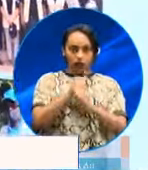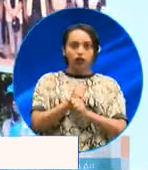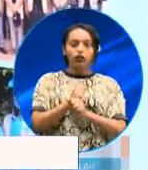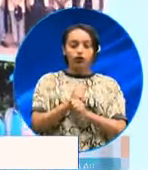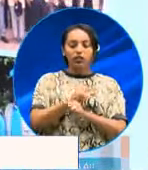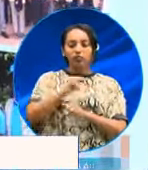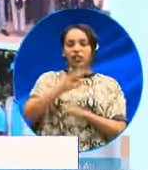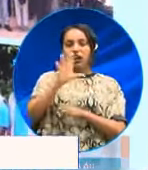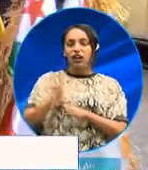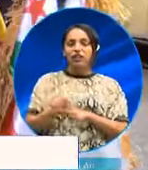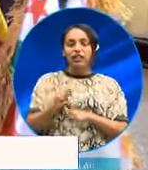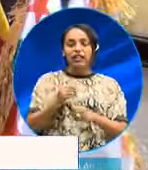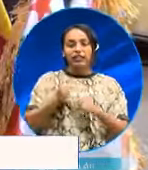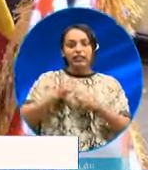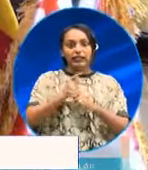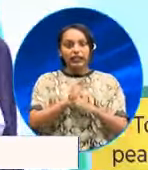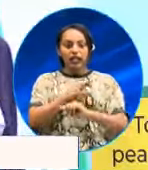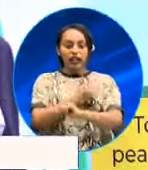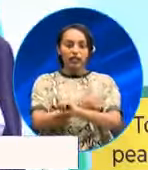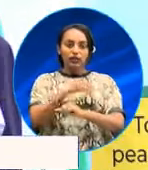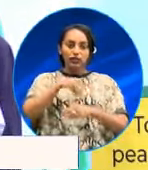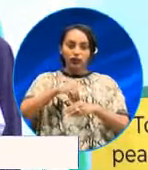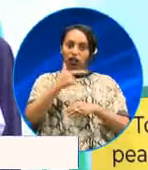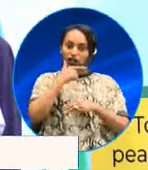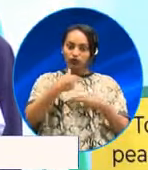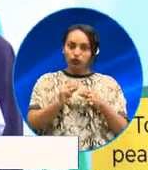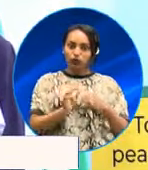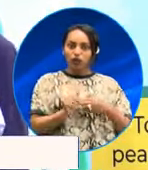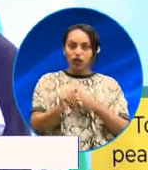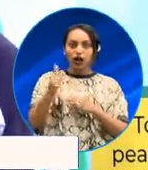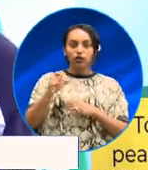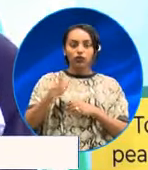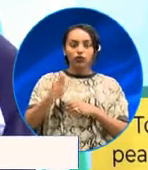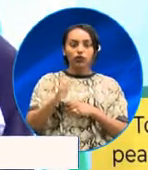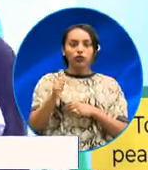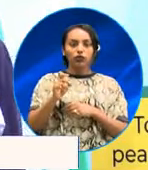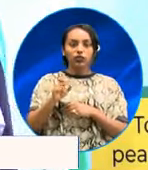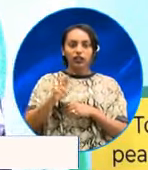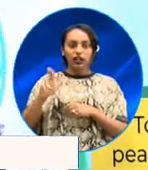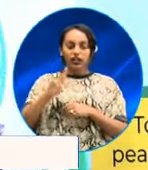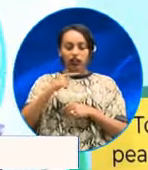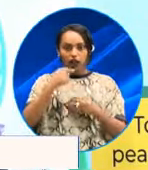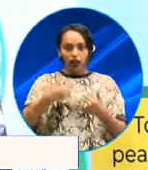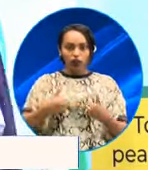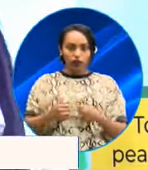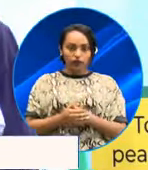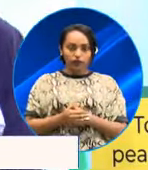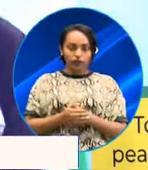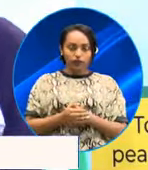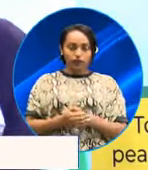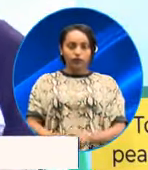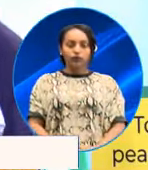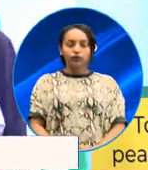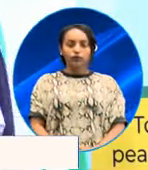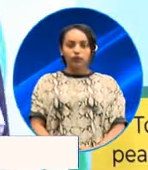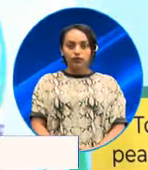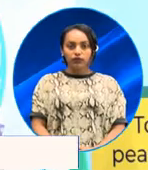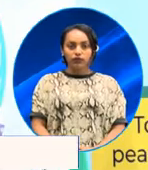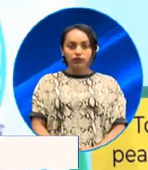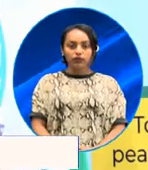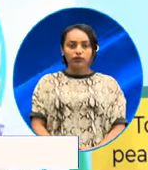መጠናቀቁን የምስራቅ አፍሪካ ተጠንቀቅ ኃይል የመርጫ ታዛቢ ቡድን መሪ አብዱላሂ ኦሌዳሊ ተናግረዋል። ኢንፎርሜሽን